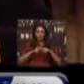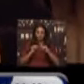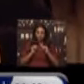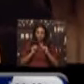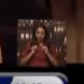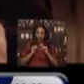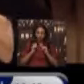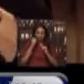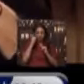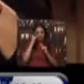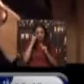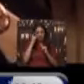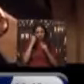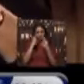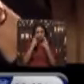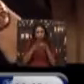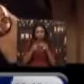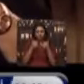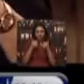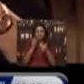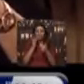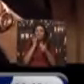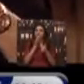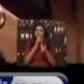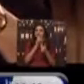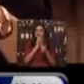من الصعب انك تترجمه يعني